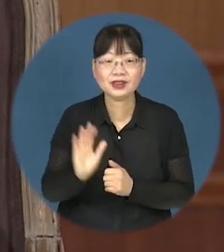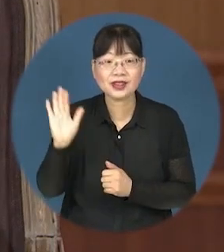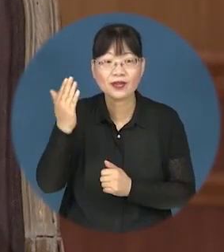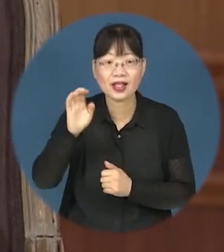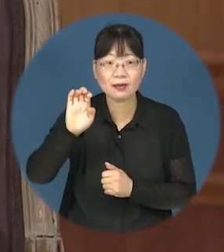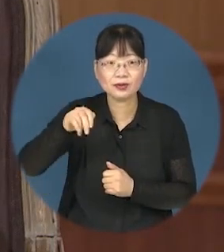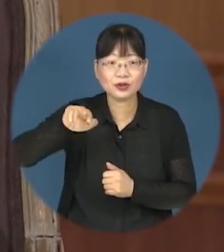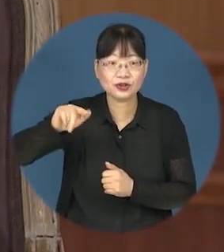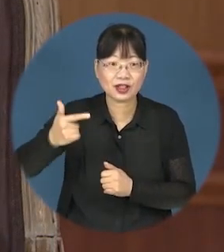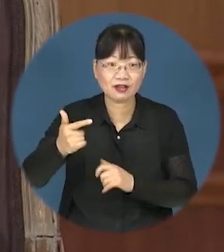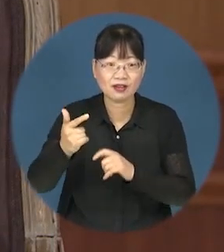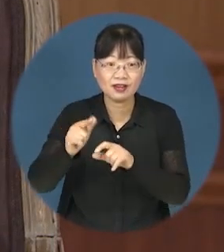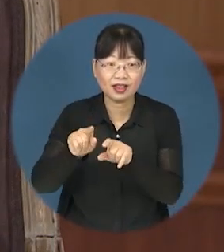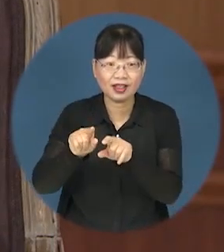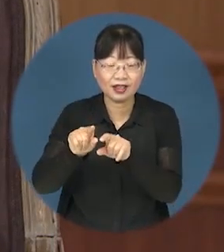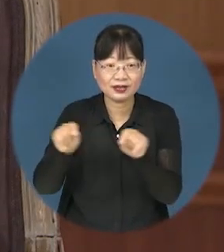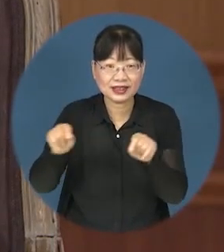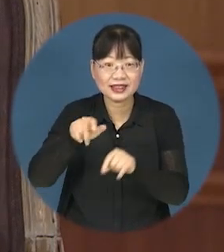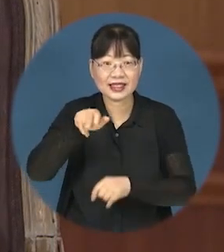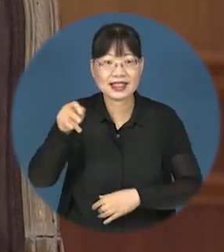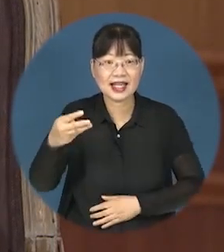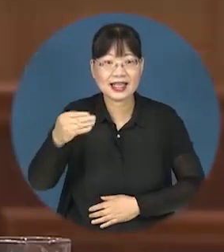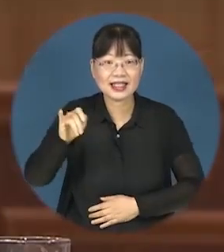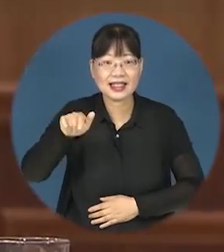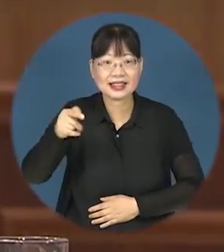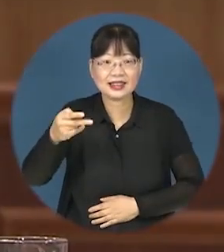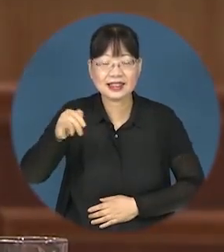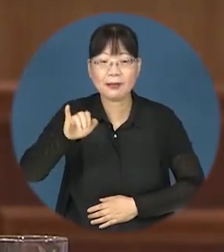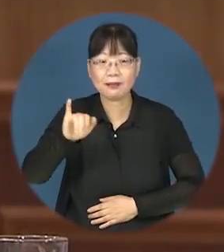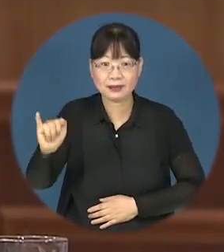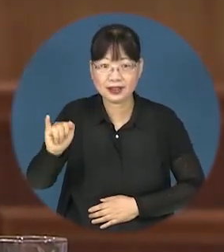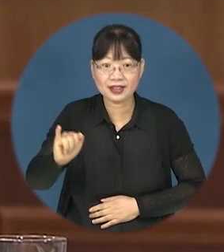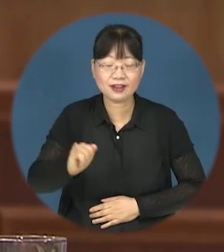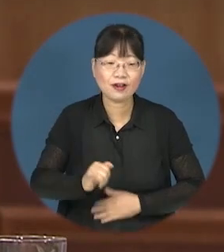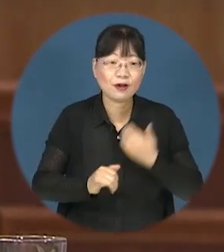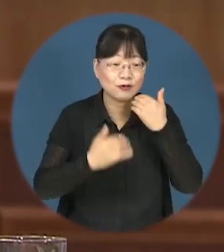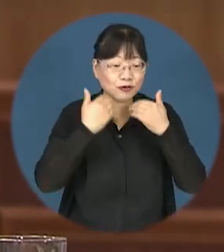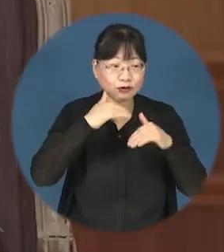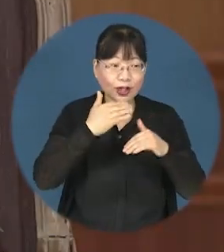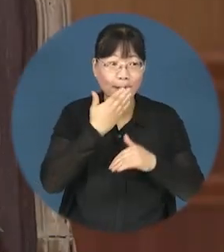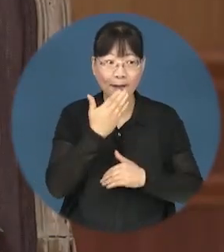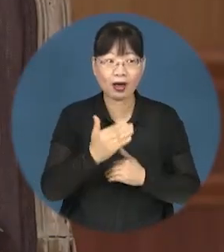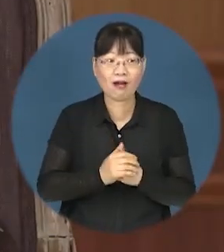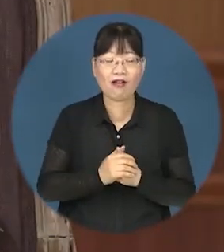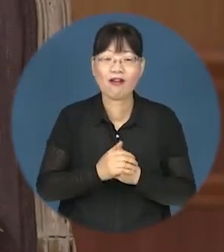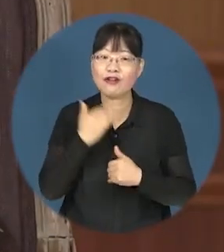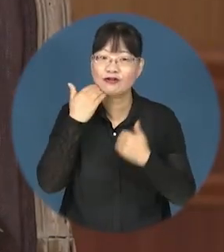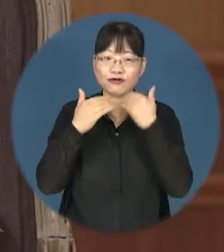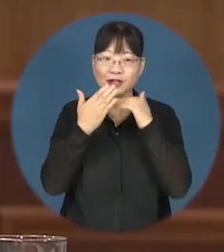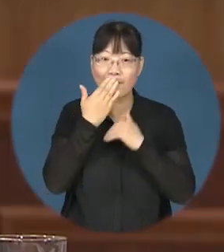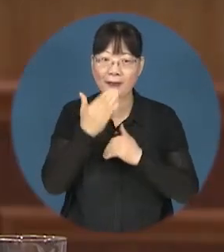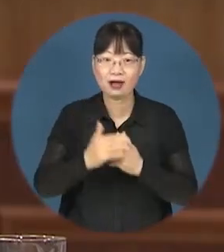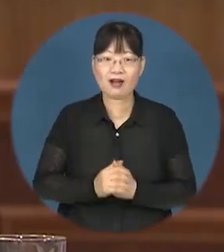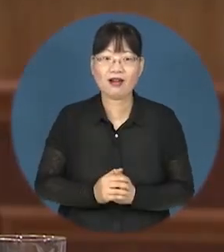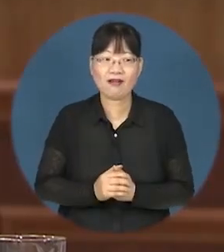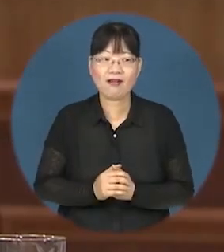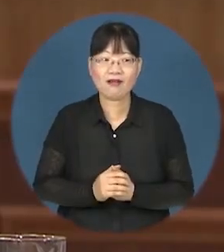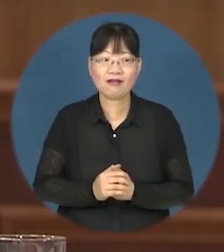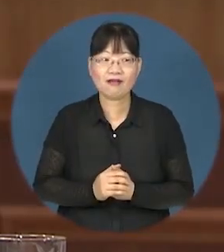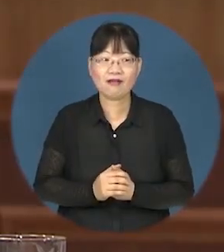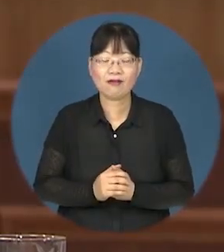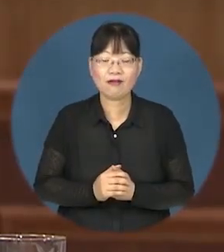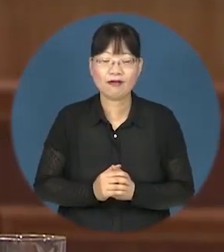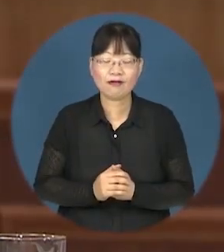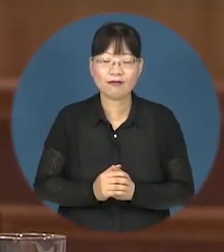캘리그라피 라고 생각하시면 될 것 같습니다 아 흄 군 누구나 할 수 있는 것 그럼요 누구나 할 수 있죠 누구나 한다 후